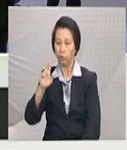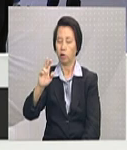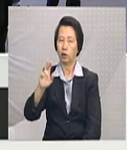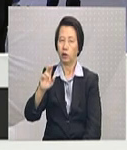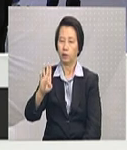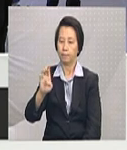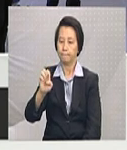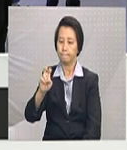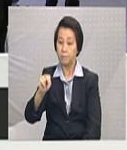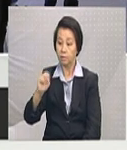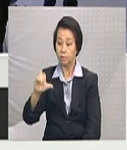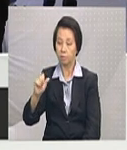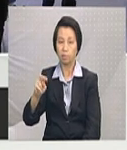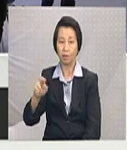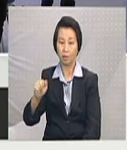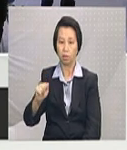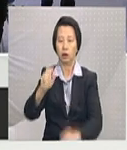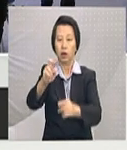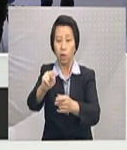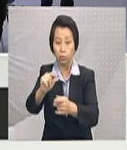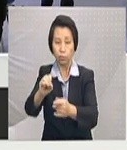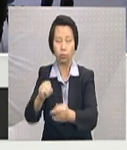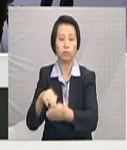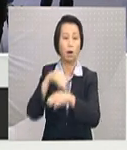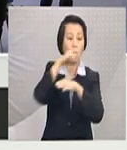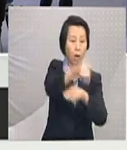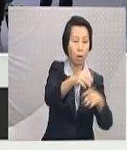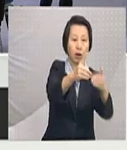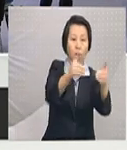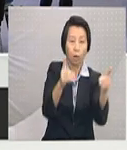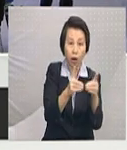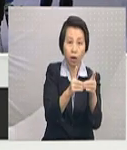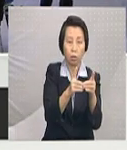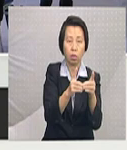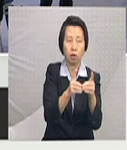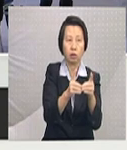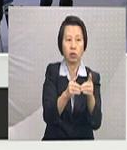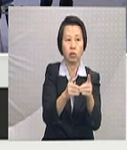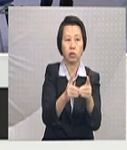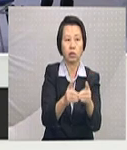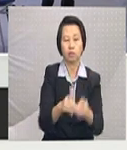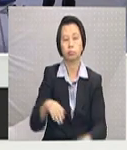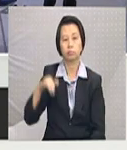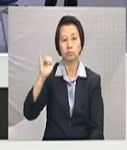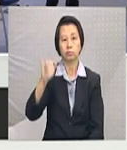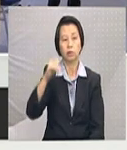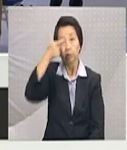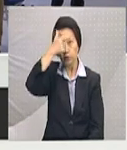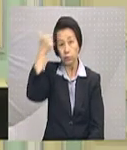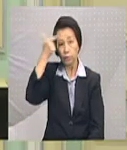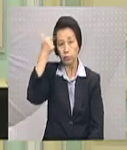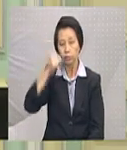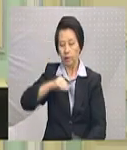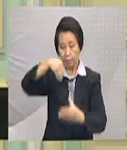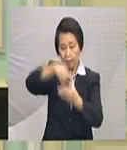hantar bantuan ke daerah melalui jawatan kuasa itu dan pegawai daerah. Betul ke itu kalau maksud Datuk Sri? Ya, sebab di dalam